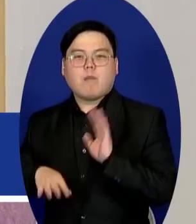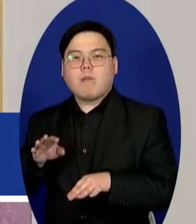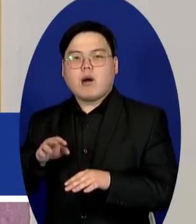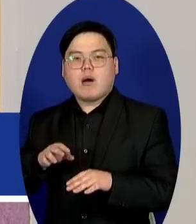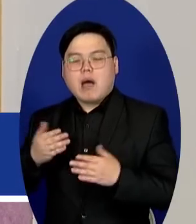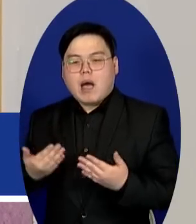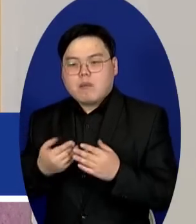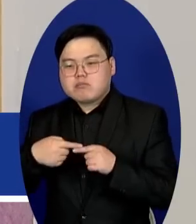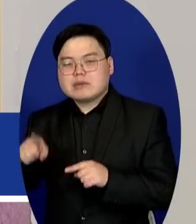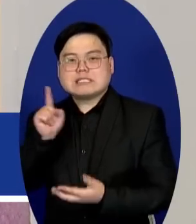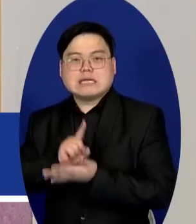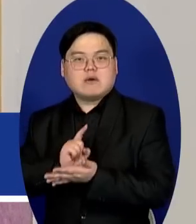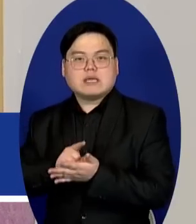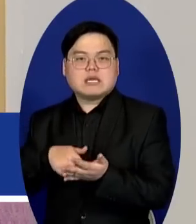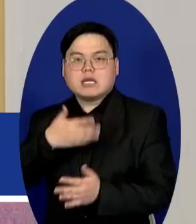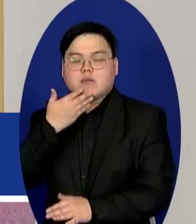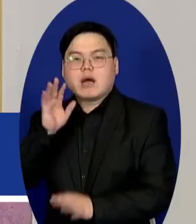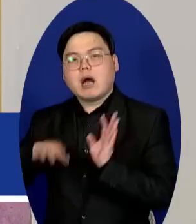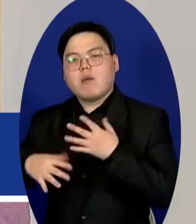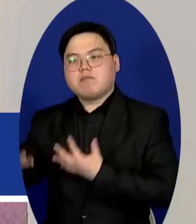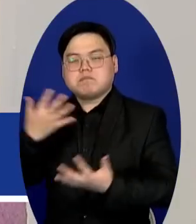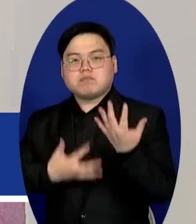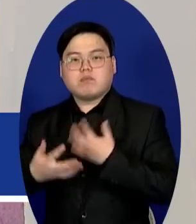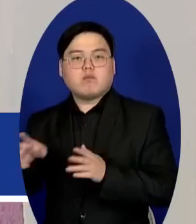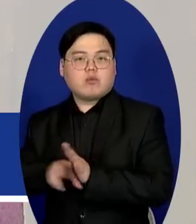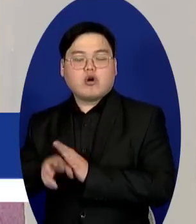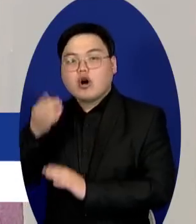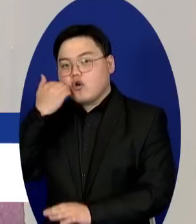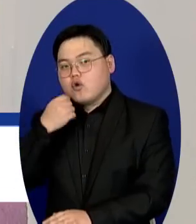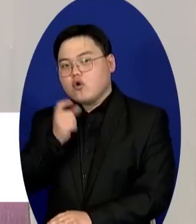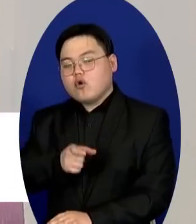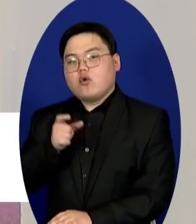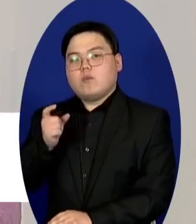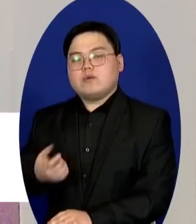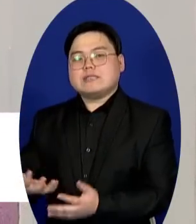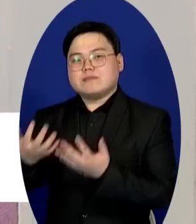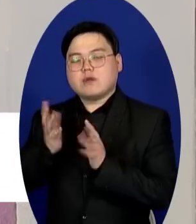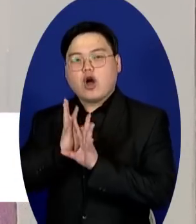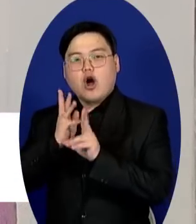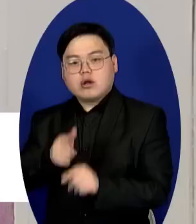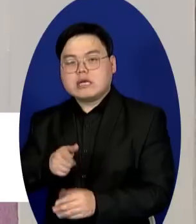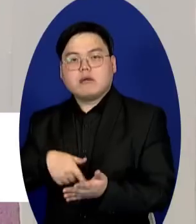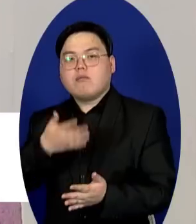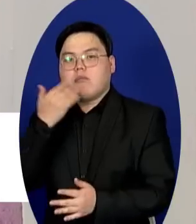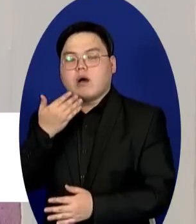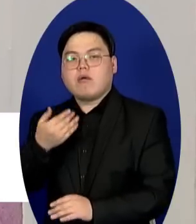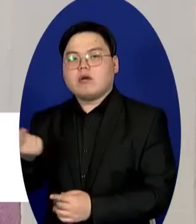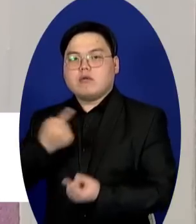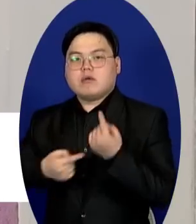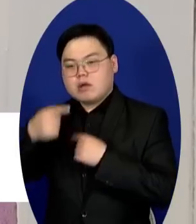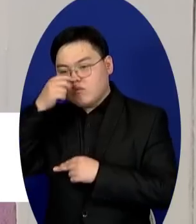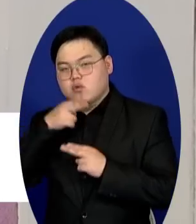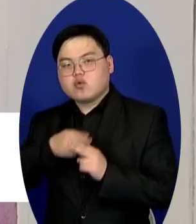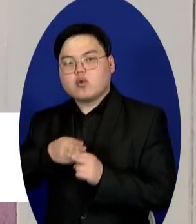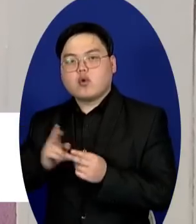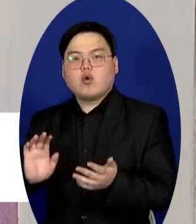харьяалгуугаар ирж одоо үзүүлдэм бэ. Тэгэхээр одоо өндөр настангууд хөтэ гадаас ирсэн улсууд очир дугаар буугаар энэ төр жид үзүүлбэл